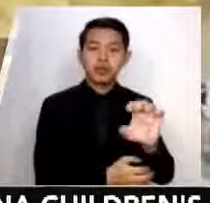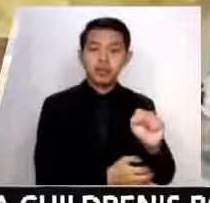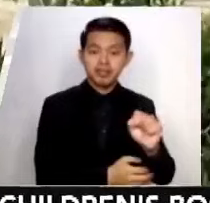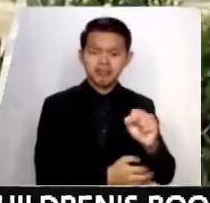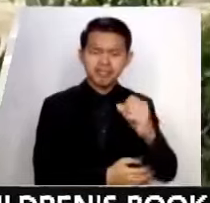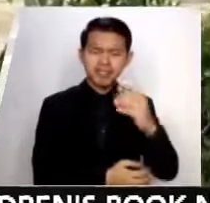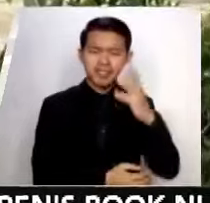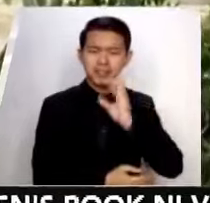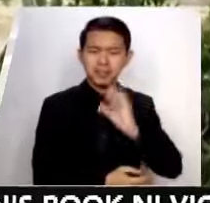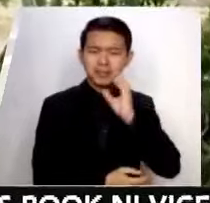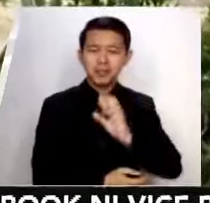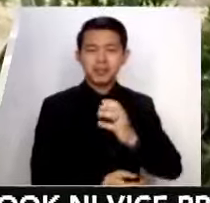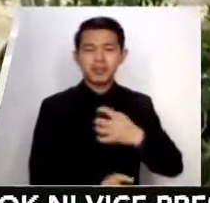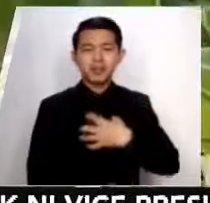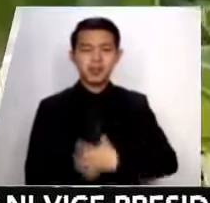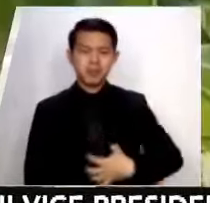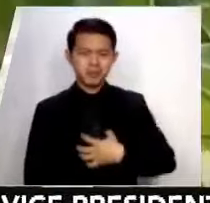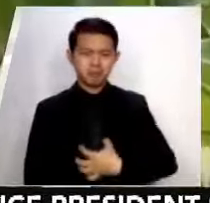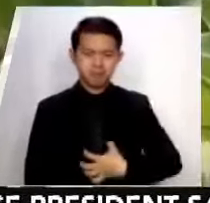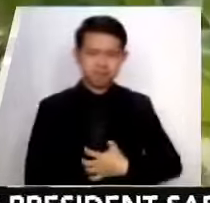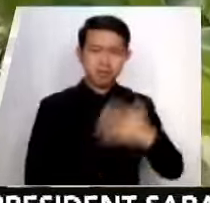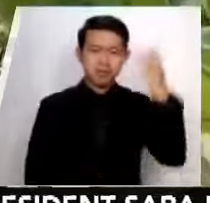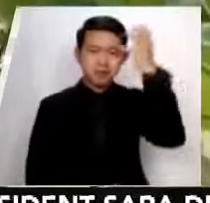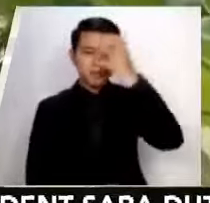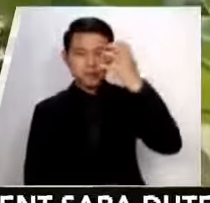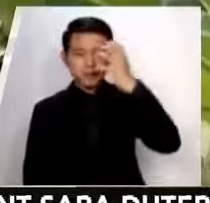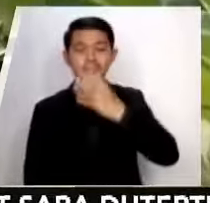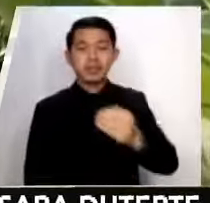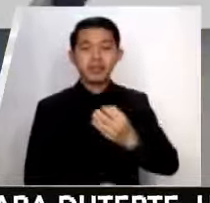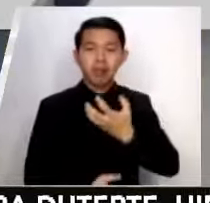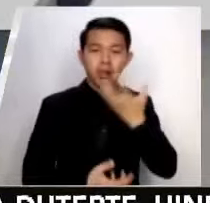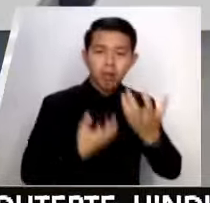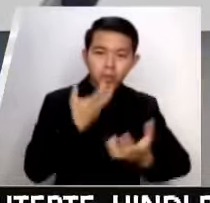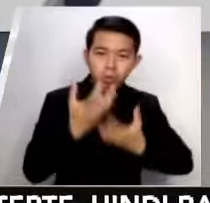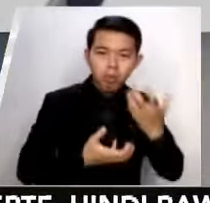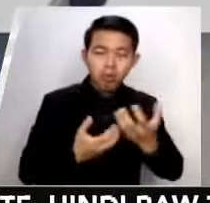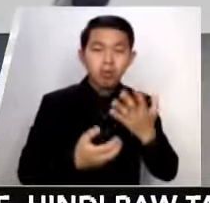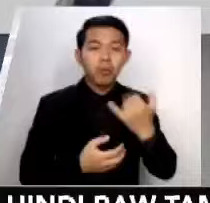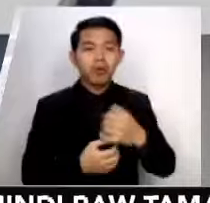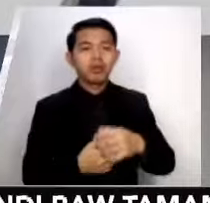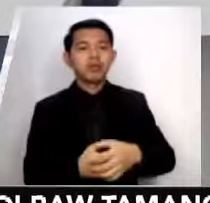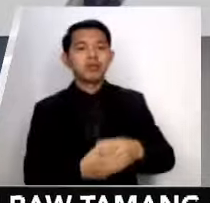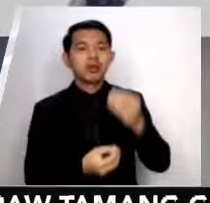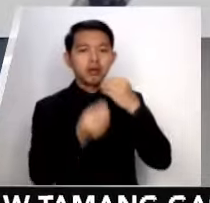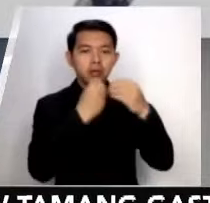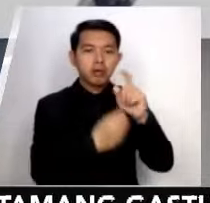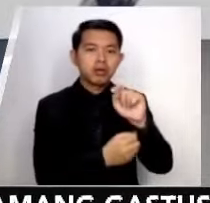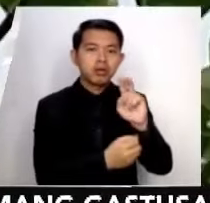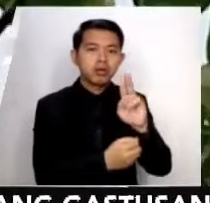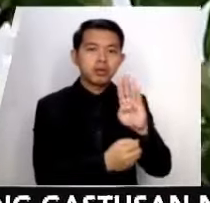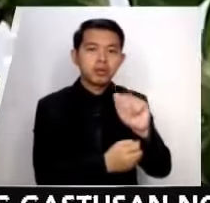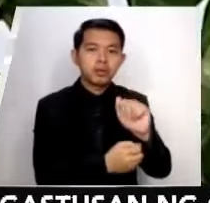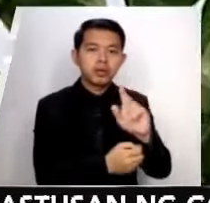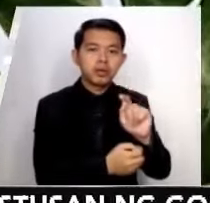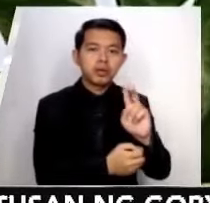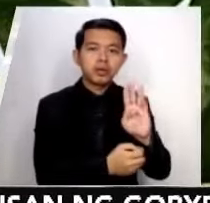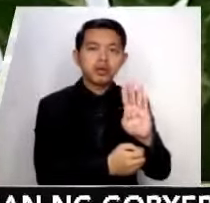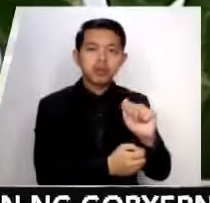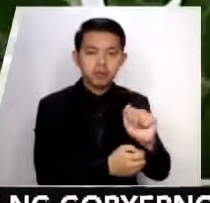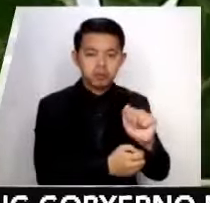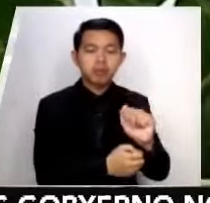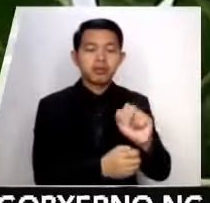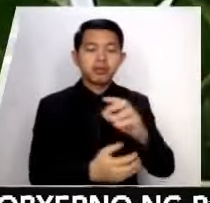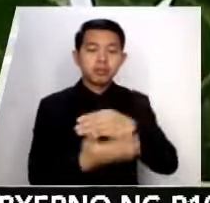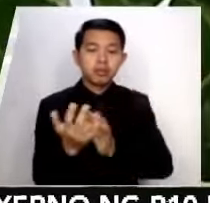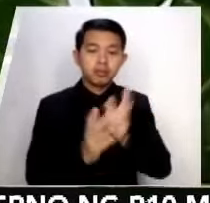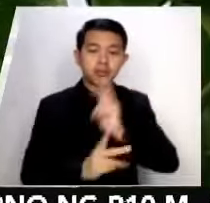nagsuka. Matapos makakain ng bunga ng tuba-tuba, ilan sa kanila ang isinugod sa ospital. Ayon sa Rural